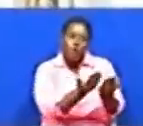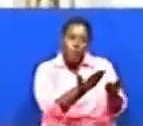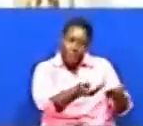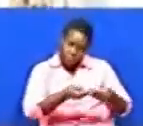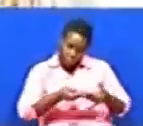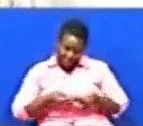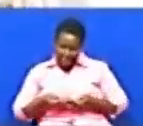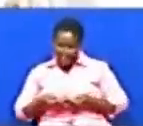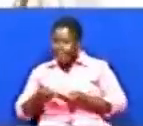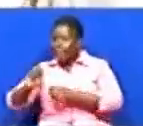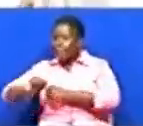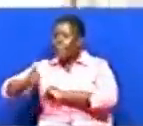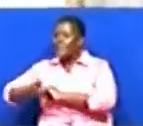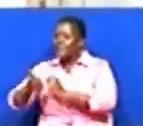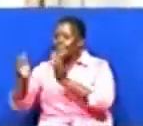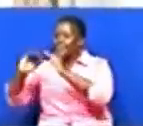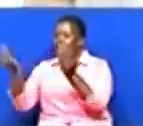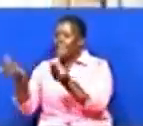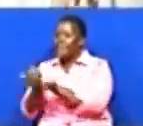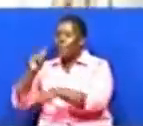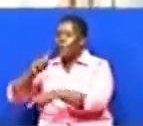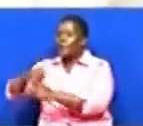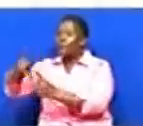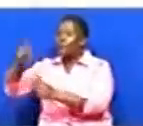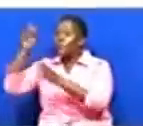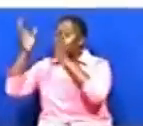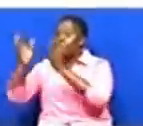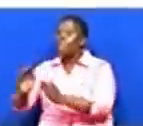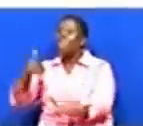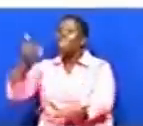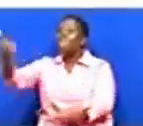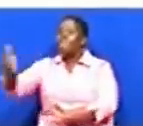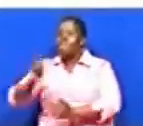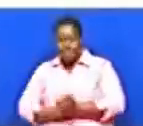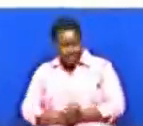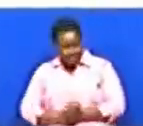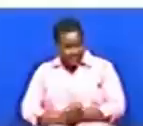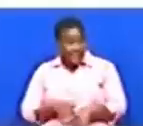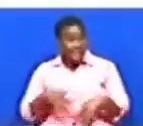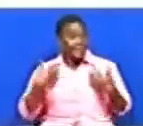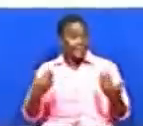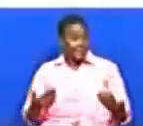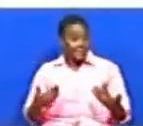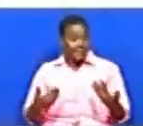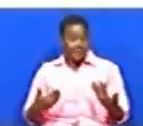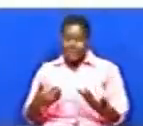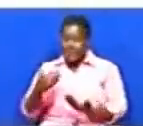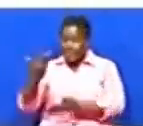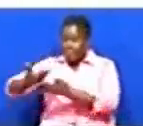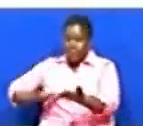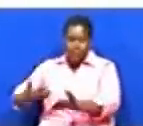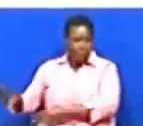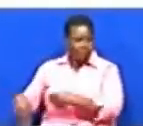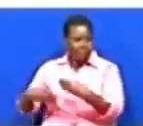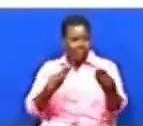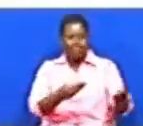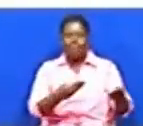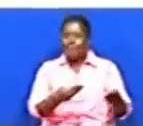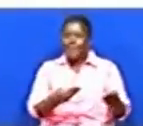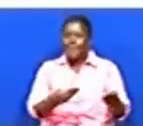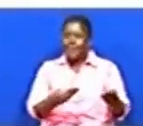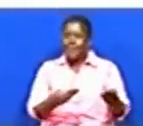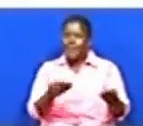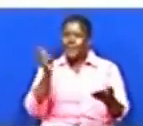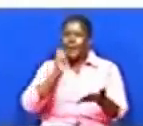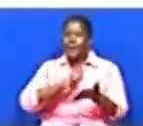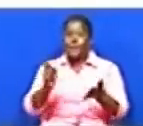fomu za kuomba ridhaa ya kukiwakilisha chama hicho katika uchaguzi mkuu hapo baadaye. Safari hii anakabidhiwa fomu